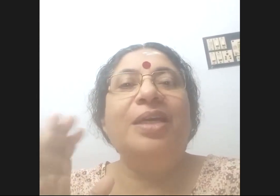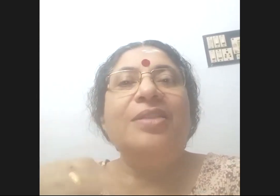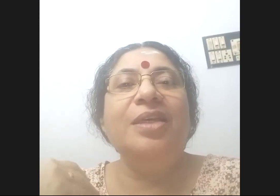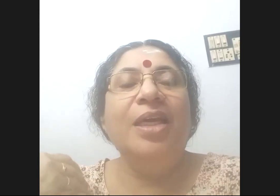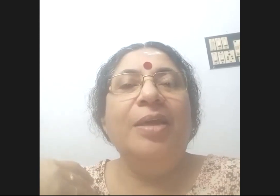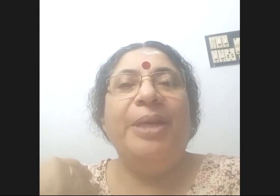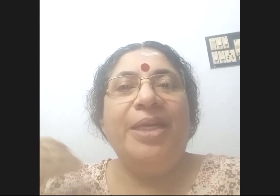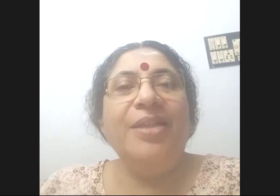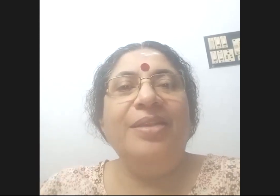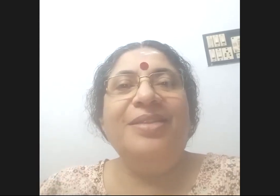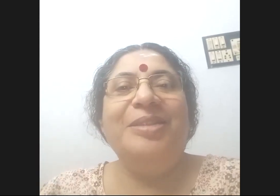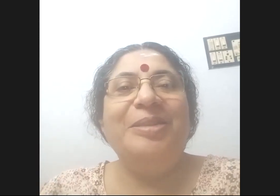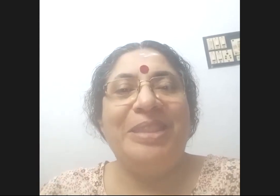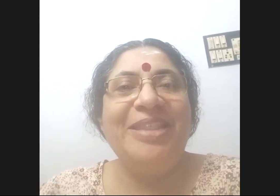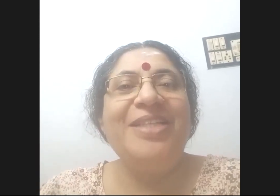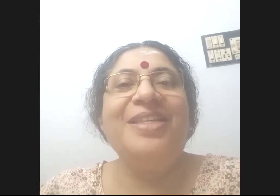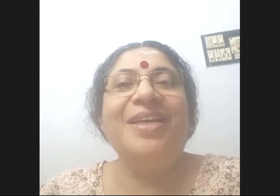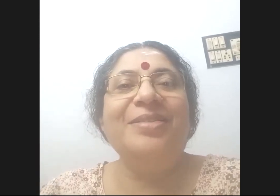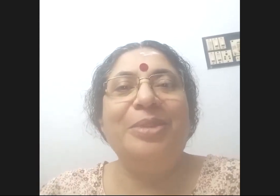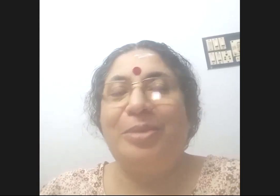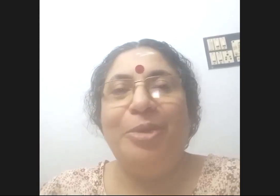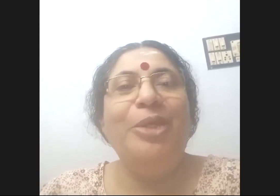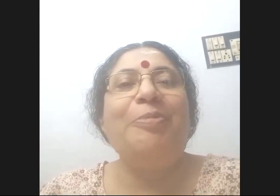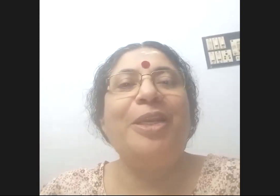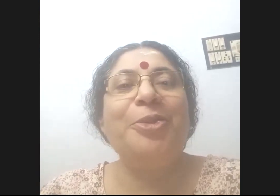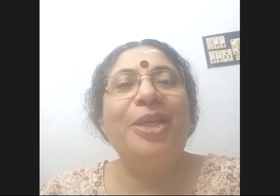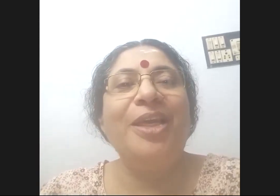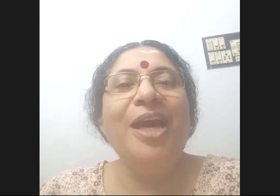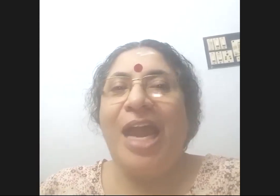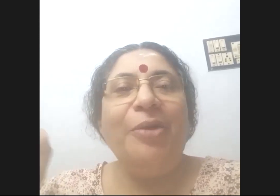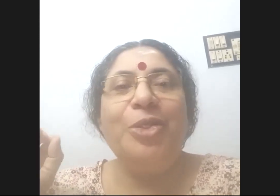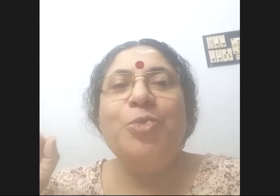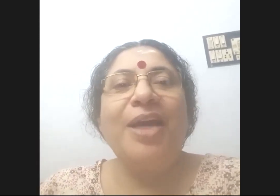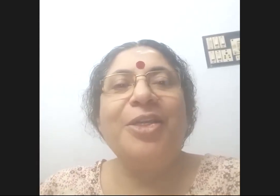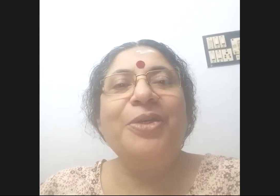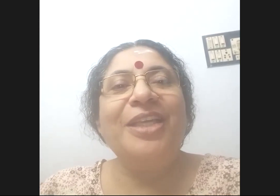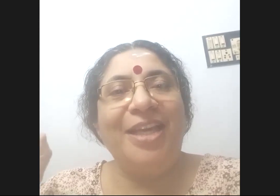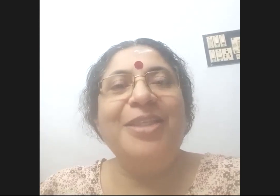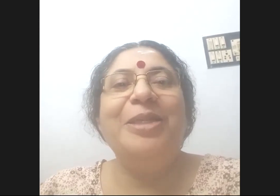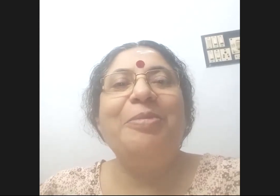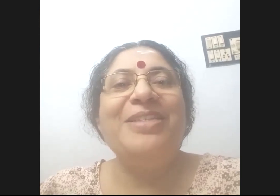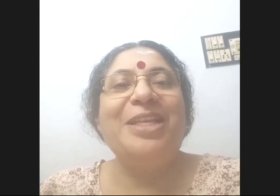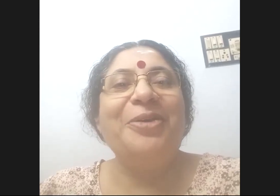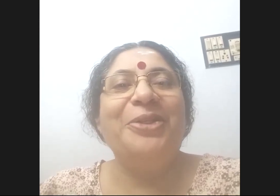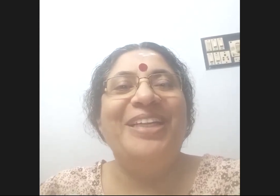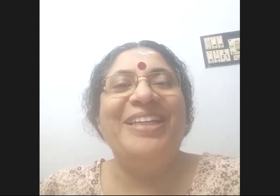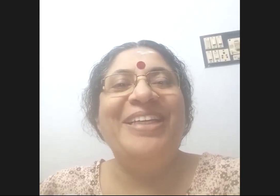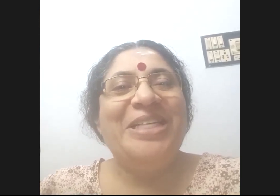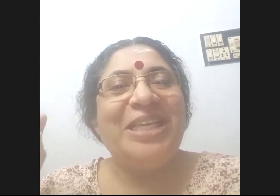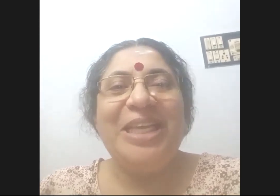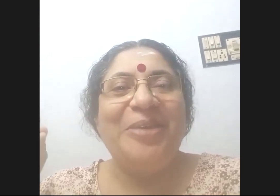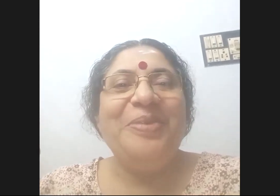വ്യത്യസ്തവുമാണ്. അത് പെട്ടെന്ന് മറ്റേ ജയൻ സാറ് മുൻപൊരിക്കൽ പറഞ്ഞതുപോലെ ആ ഒരു സ്പാർക്ക് എന്ന് പറഞ്ഞാൽ എല്ലാത്തിനും നമുക്ക്